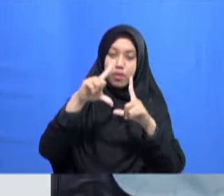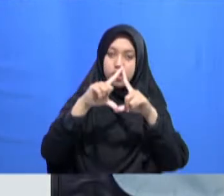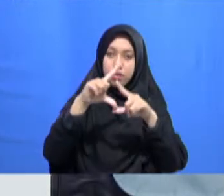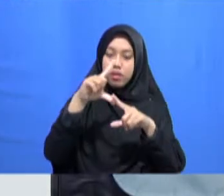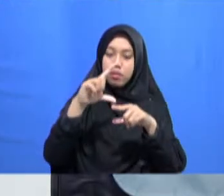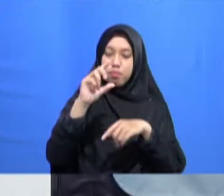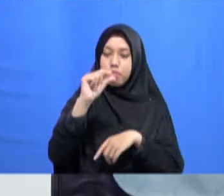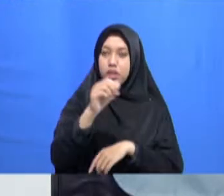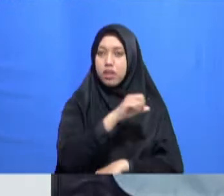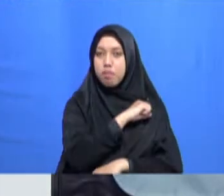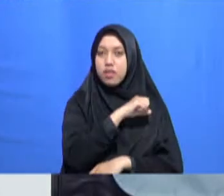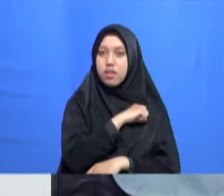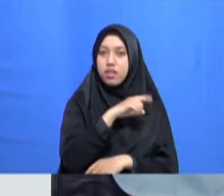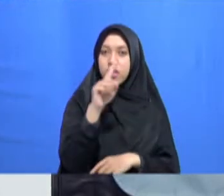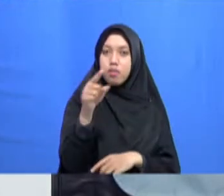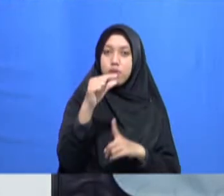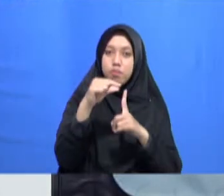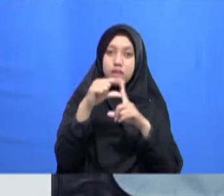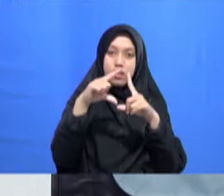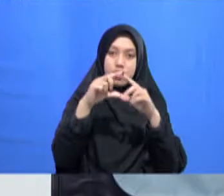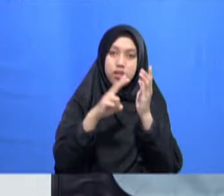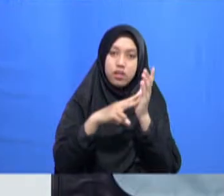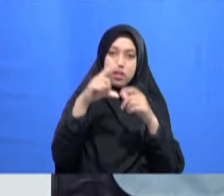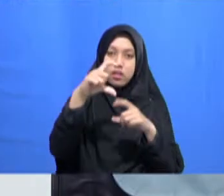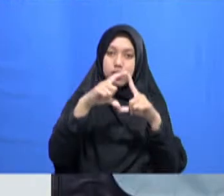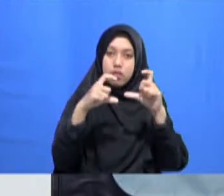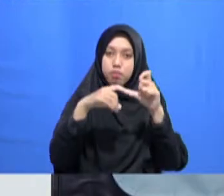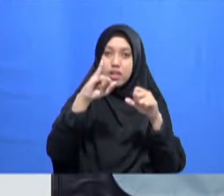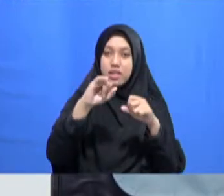pertama Pancasila, kedua Undang-Undang Dasar 1945,